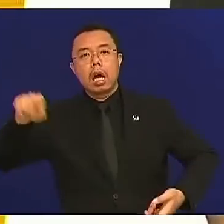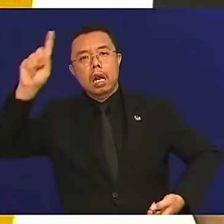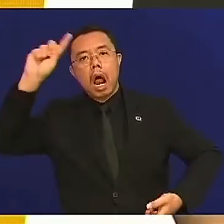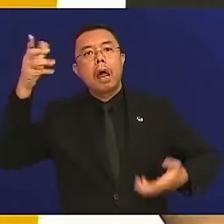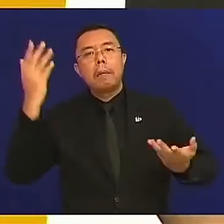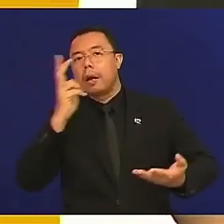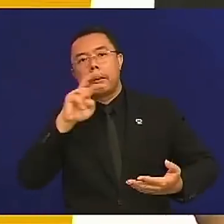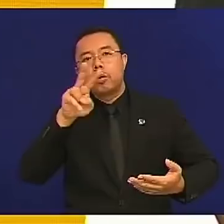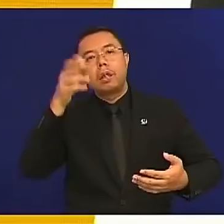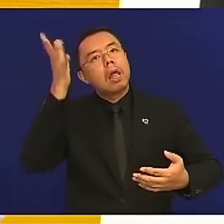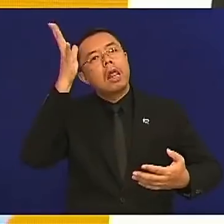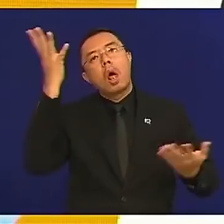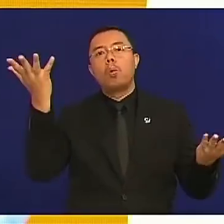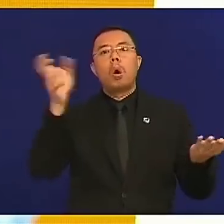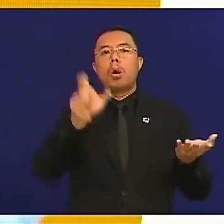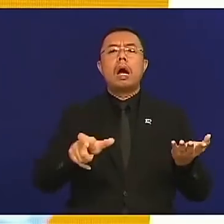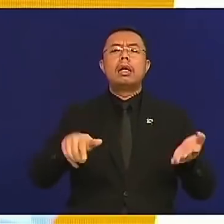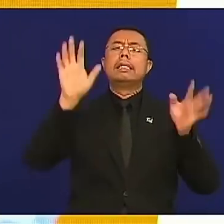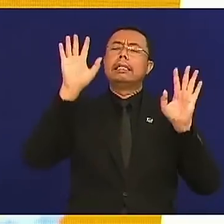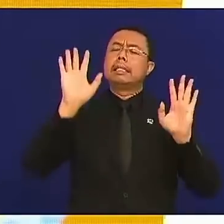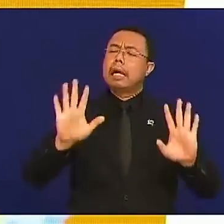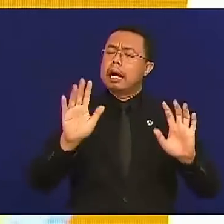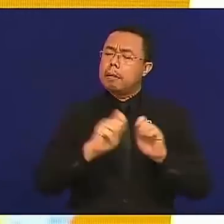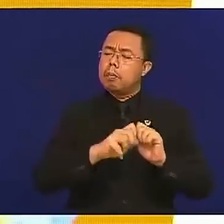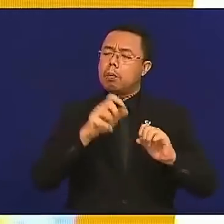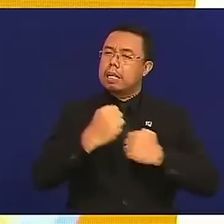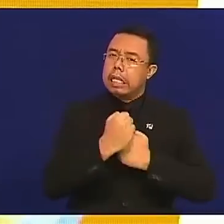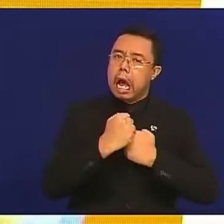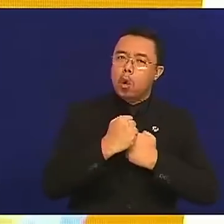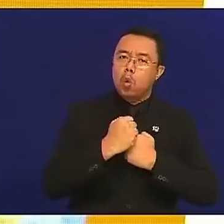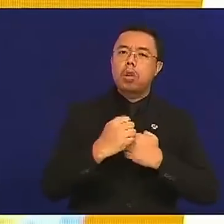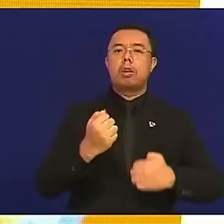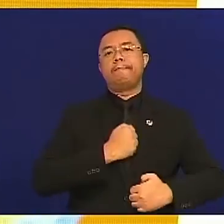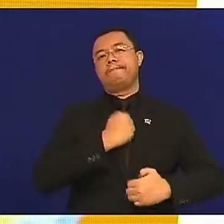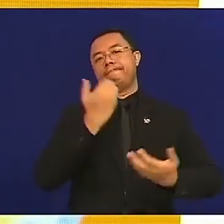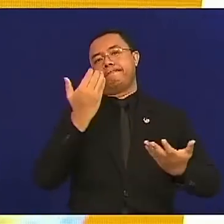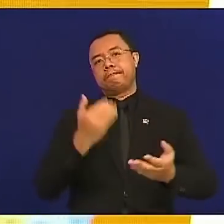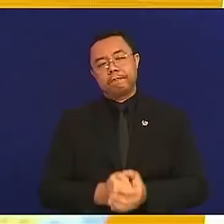Allah. Itu sangat mengerikan, saudaraku.